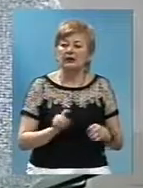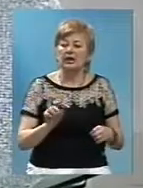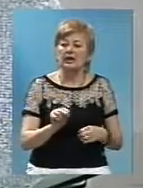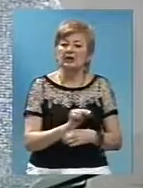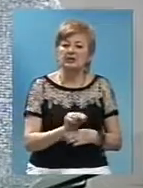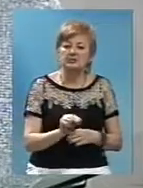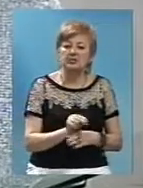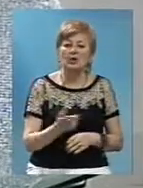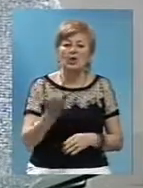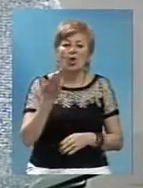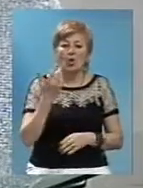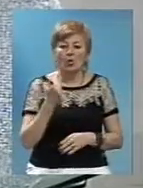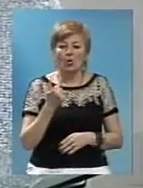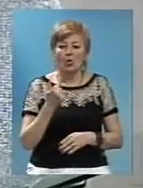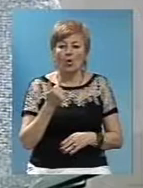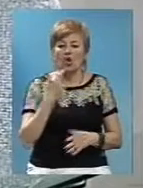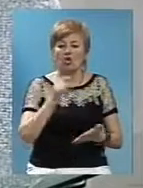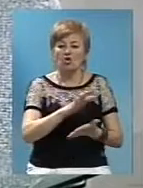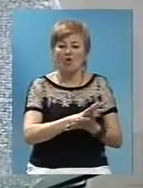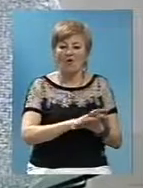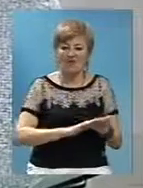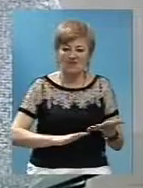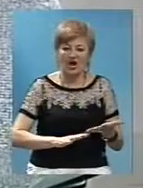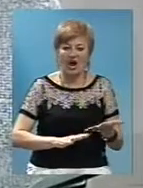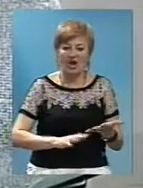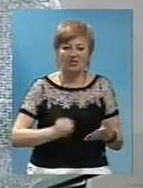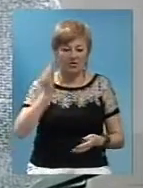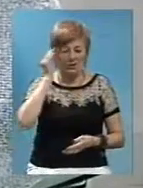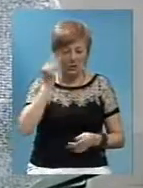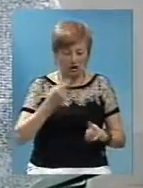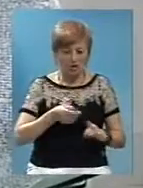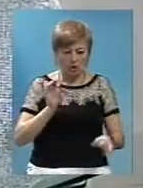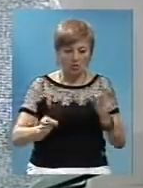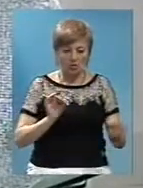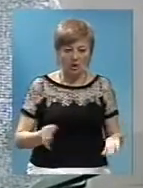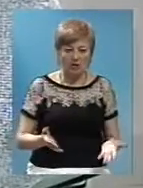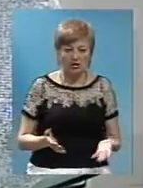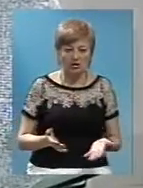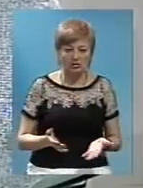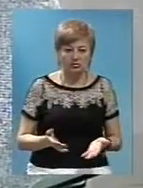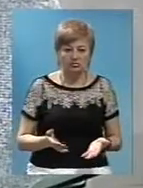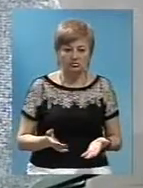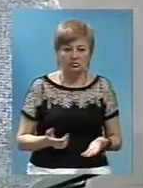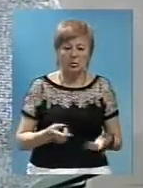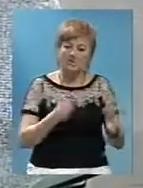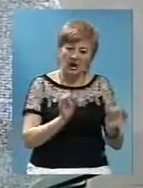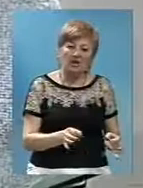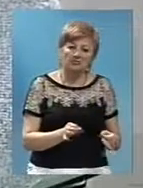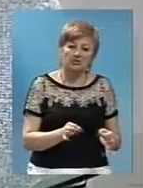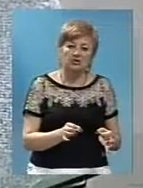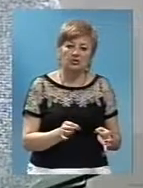коли аномальне, криваве, потворне сприймається як норма. А як інакше? Це правильно.